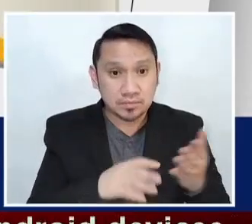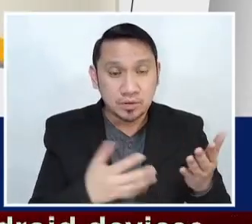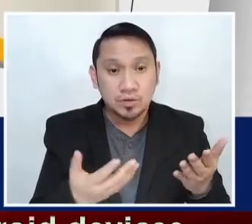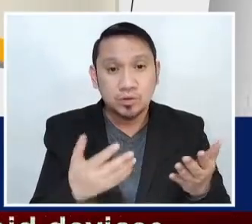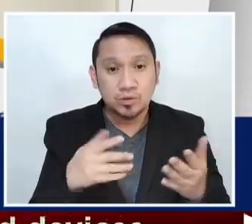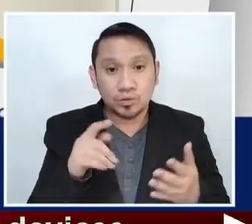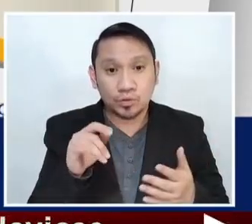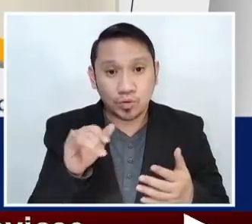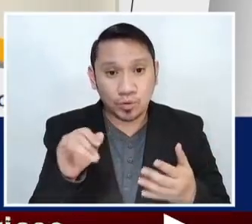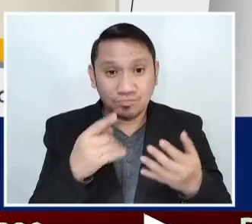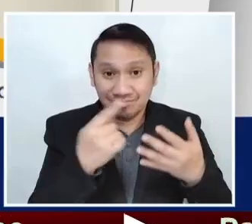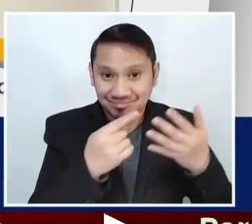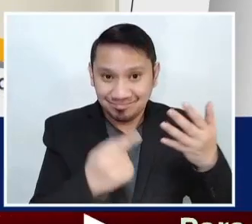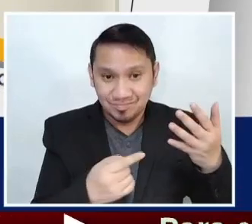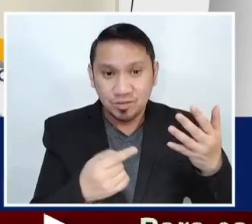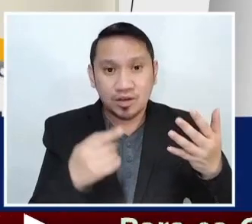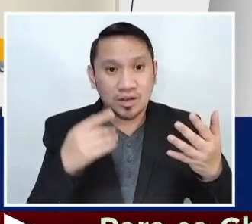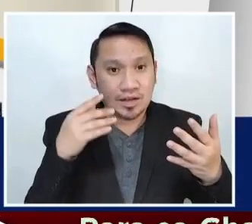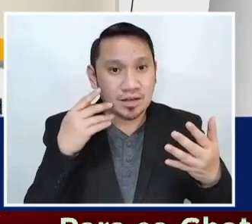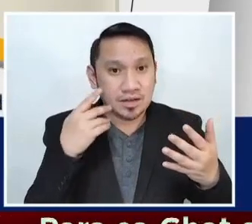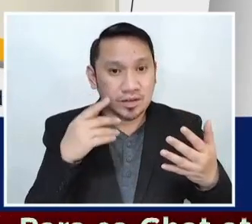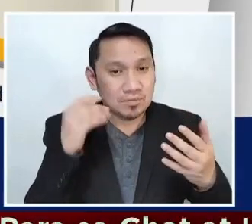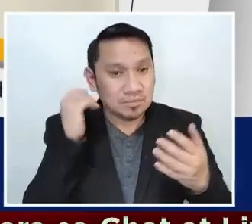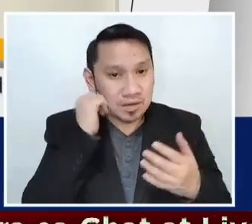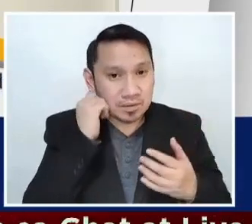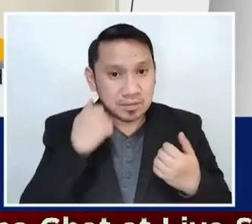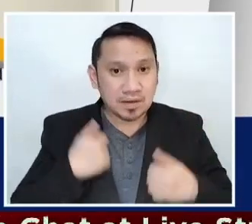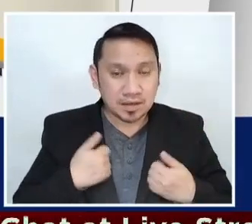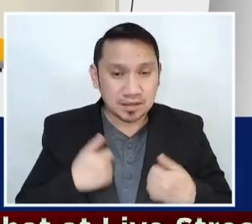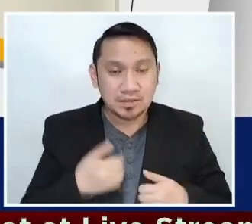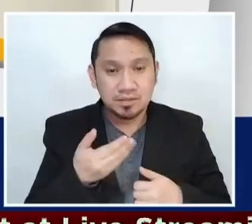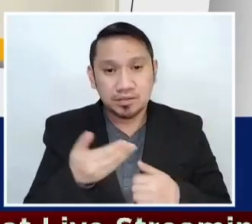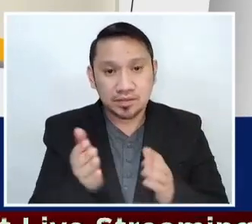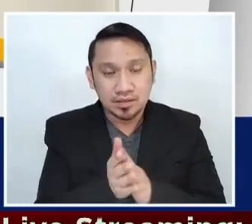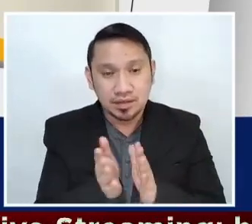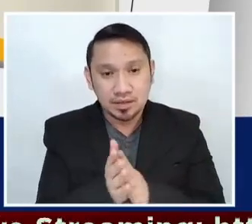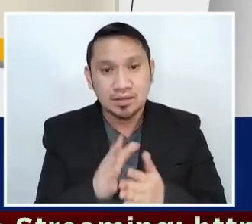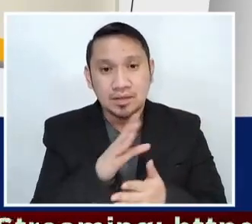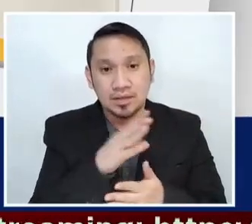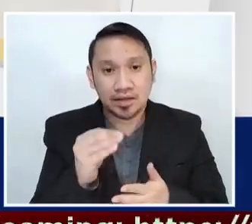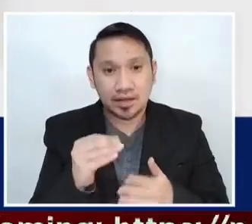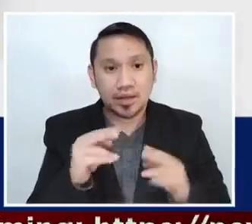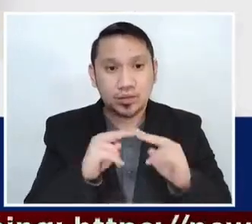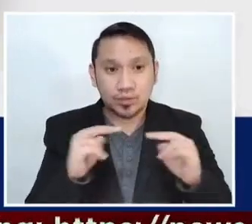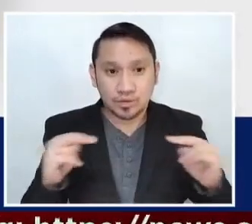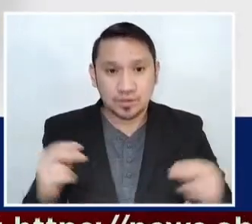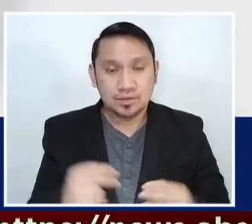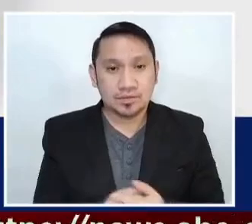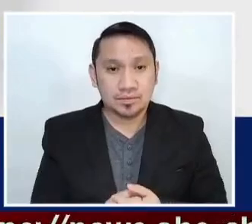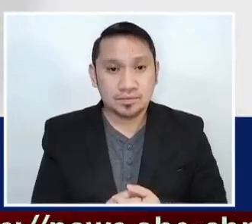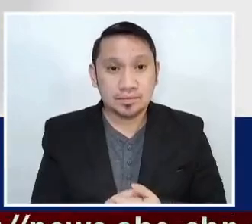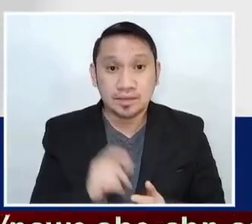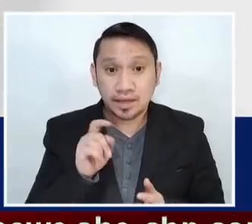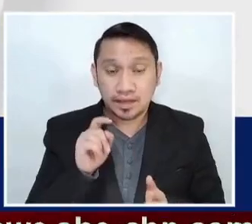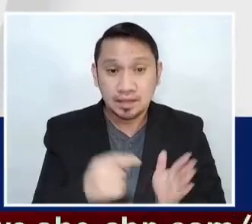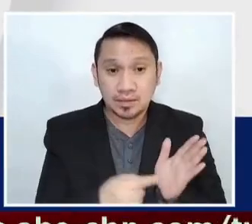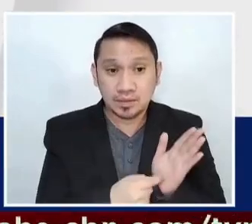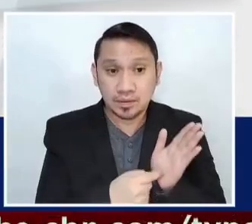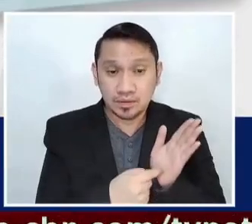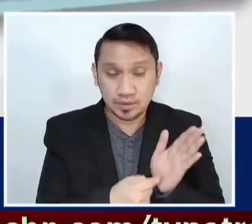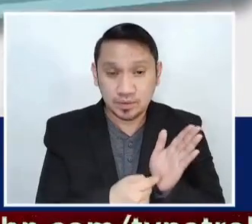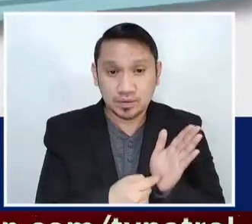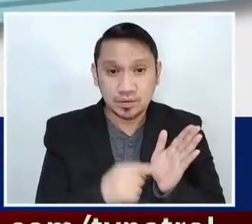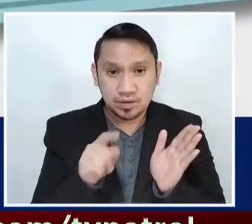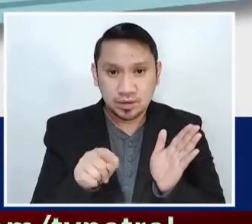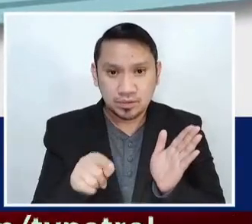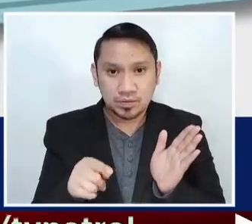toyo, suka at patis, sabong panligo, school supplies, delata at noodles. Kailangan lang ipaalam ng mamimili